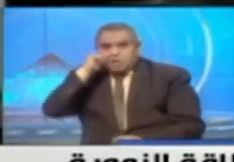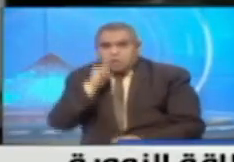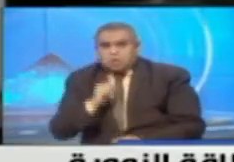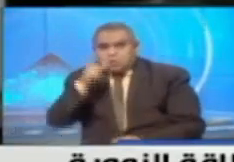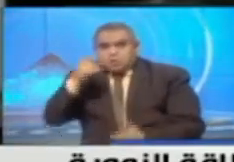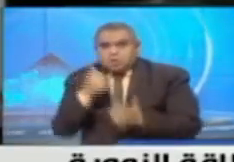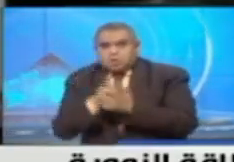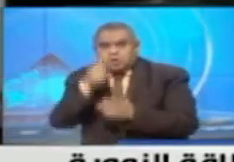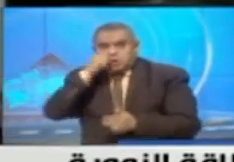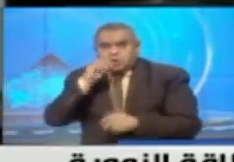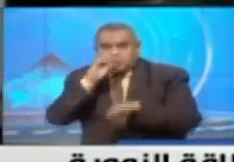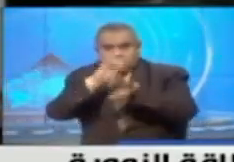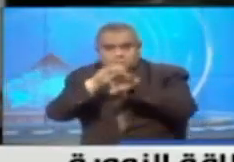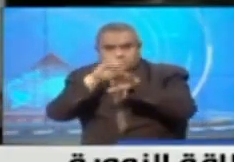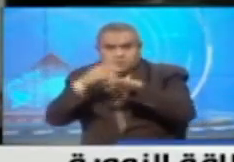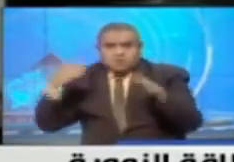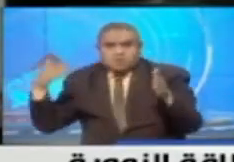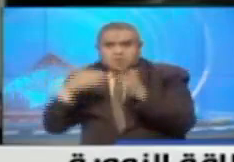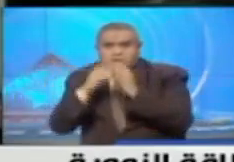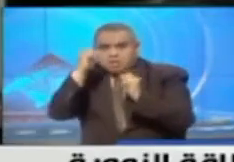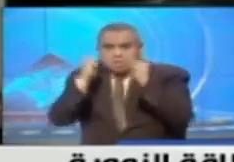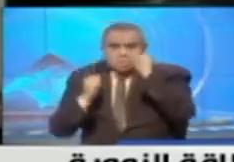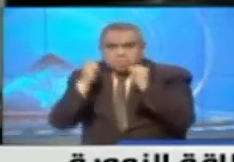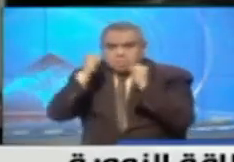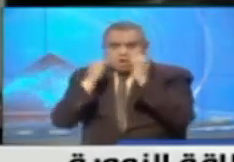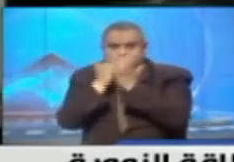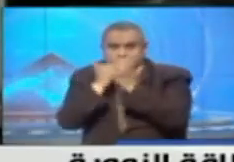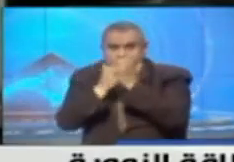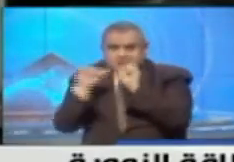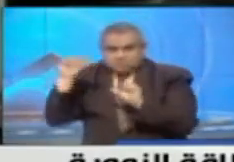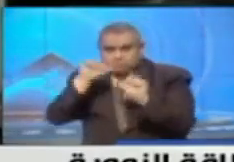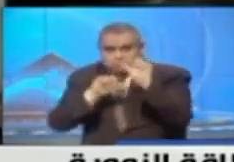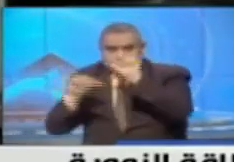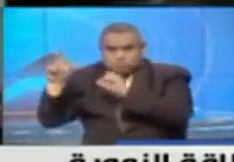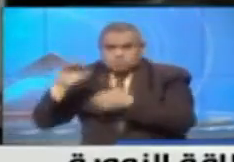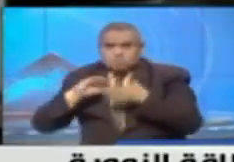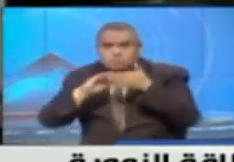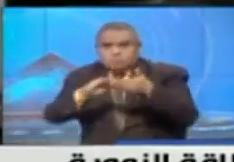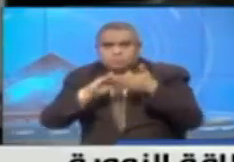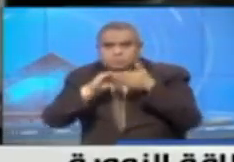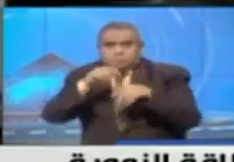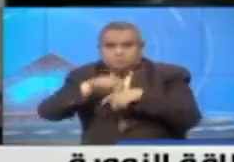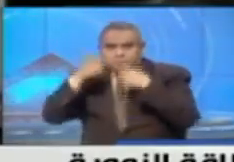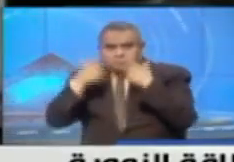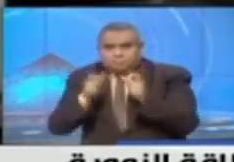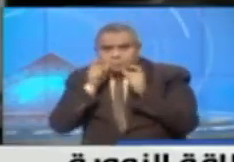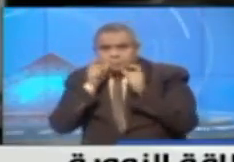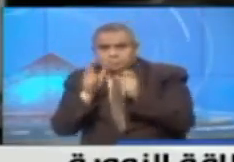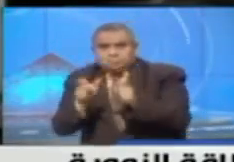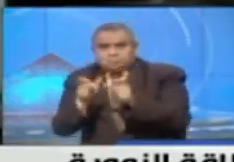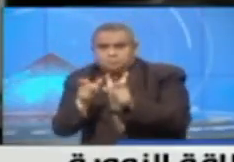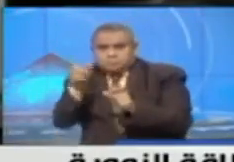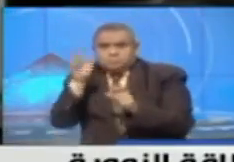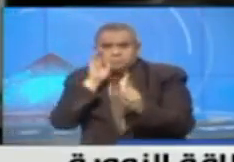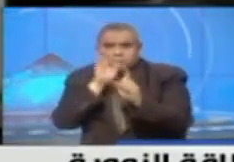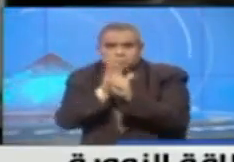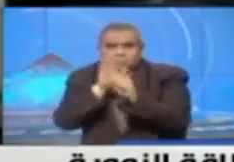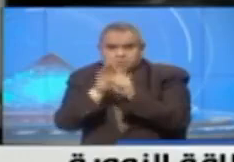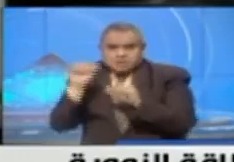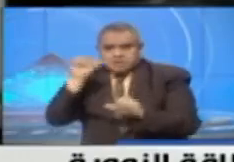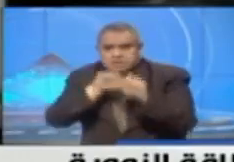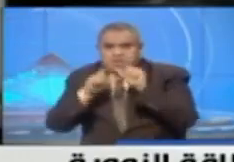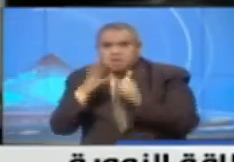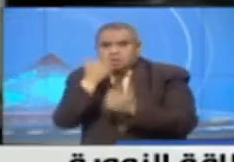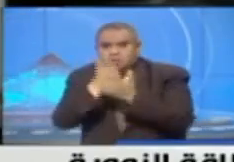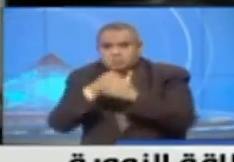أن أوكرانيا طلبت مؤخرا من وكالة الطاقة الذرية أن تقدم الدعم والمساعدة لها في حماية جميع محطاتها للطاقة